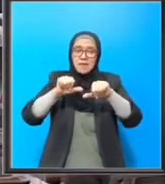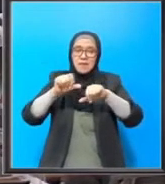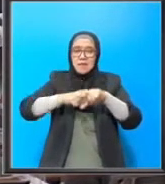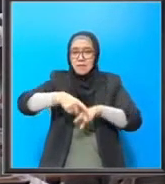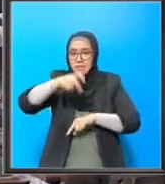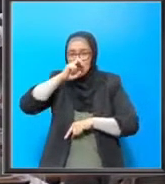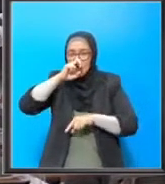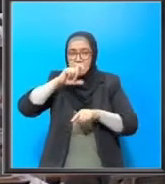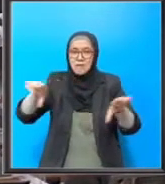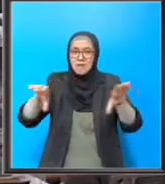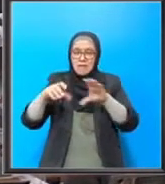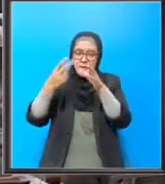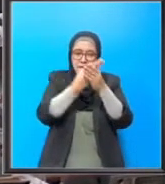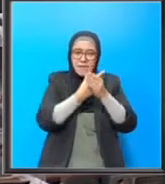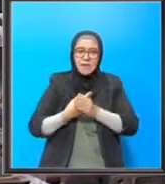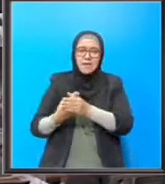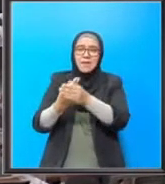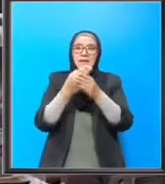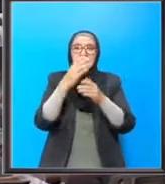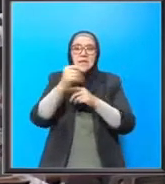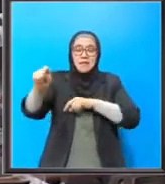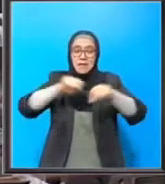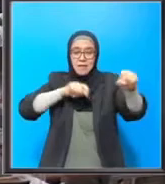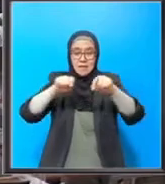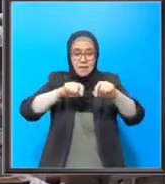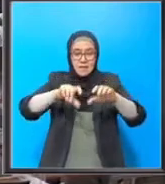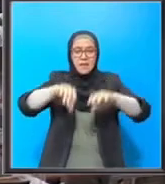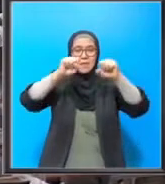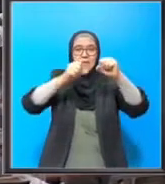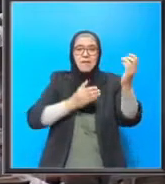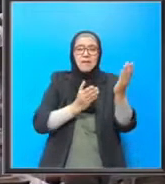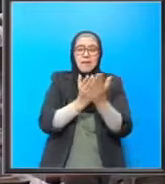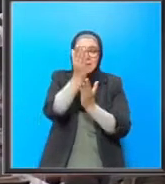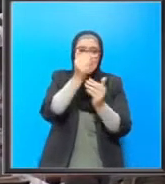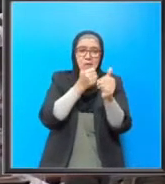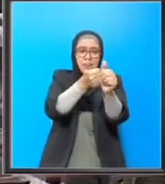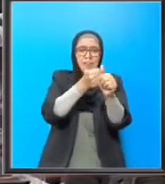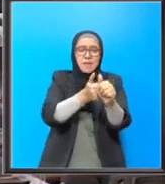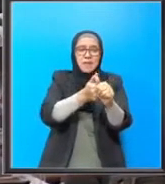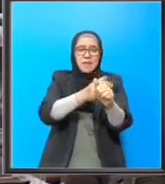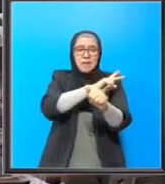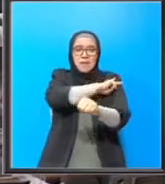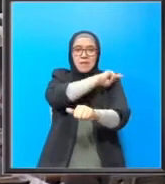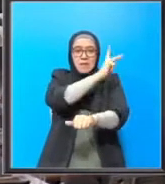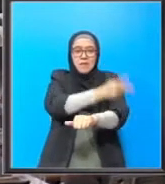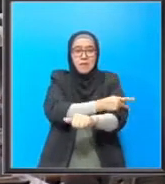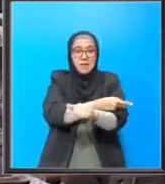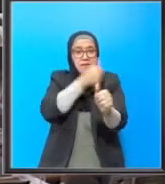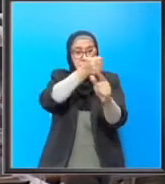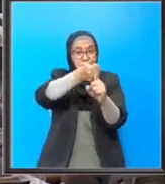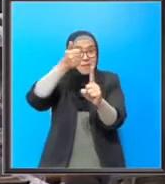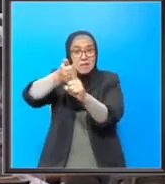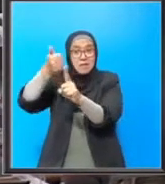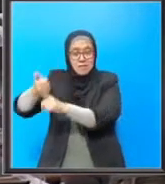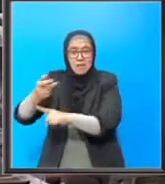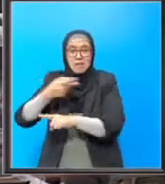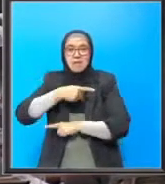dan terakhir dub masyarakat 2 Bandar sehubungan itu dengan peruntukan 42 kitong